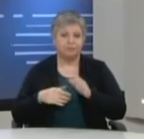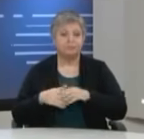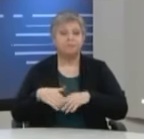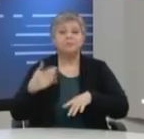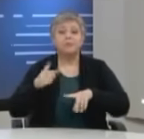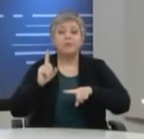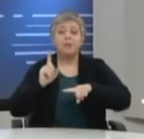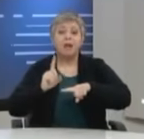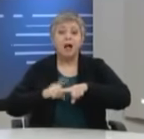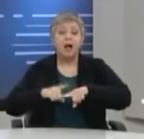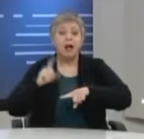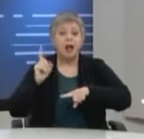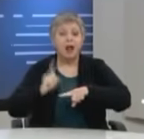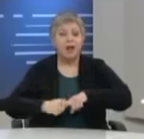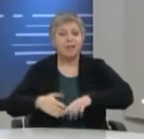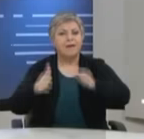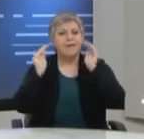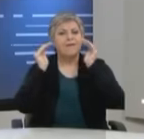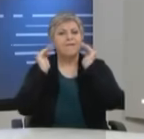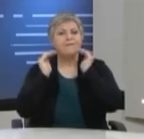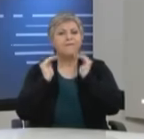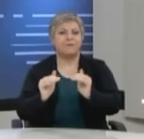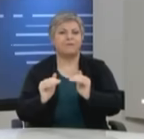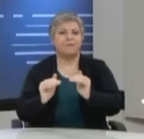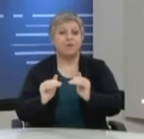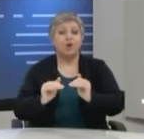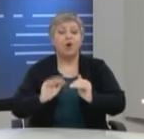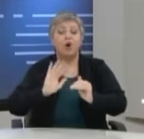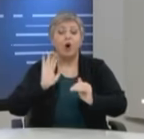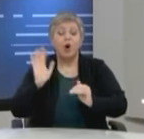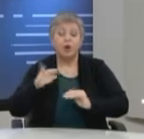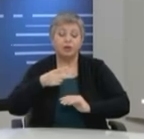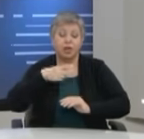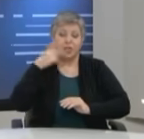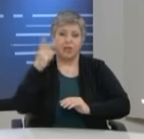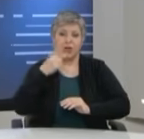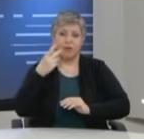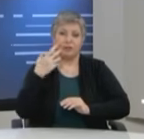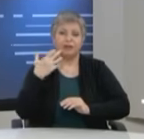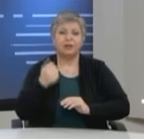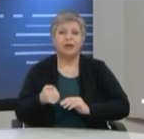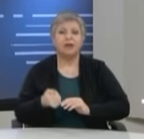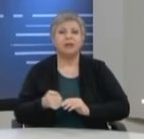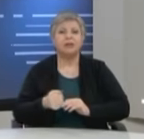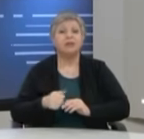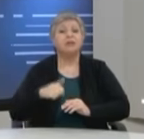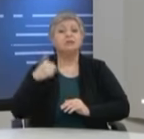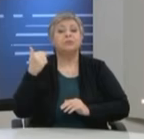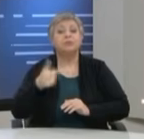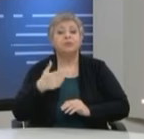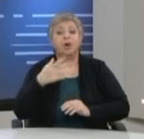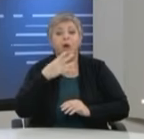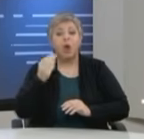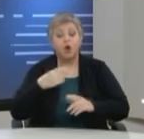Η Ελλάδα θα διατηρήσει στο ακέραιο όλα τα δικαιώματα που απορρέουν από την ιδιότητα του